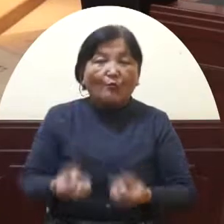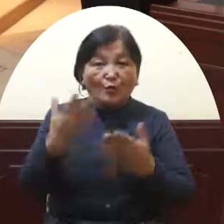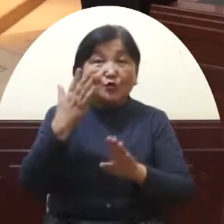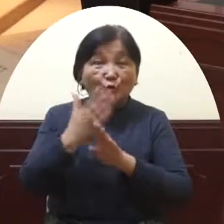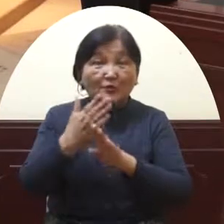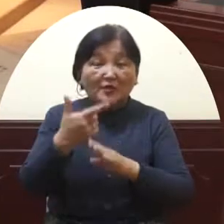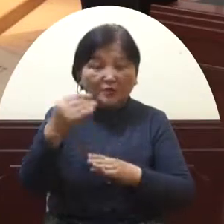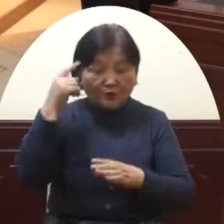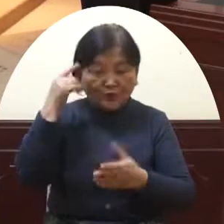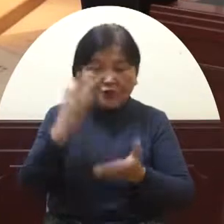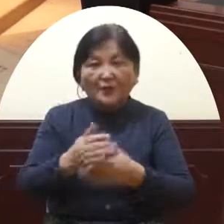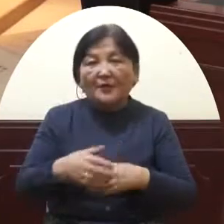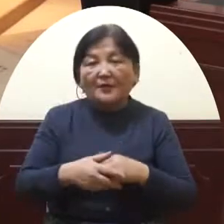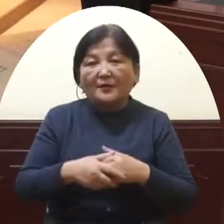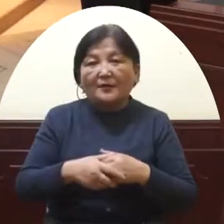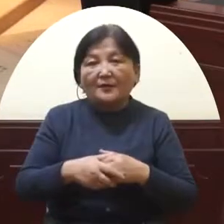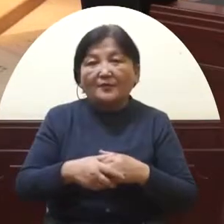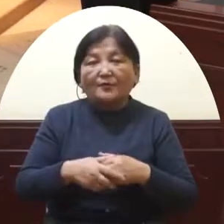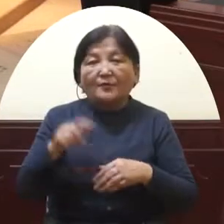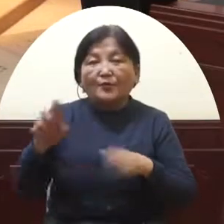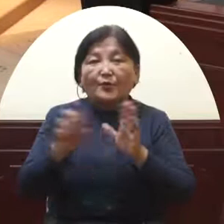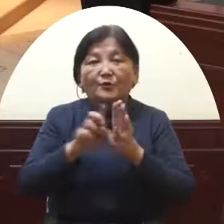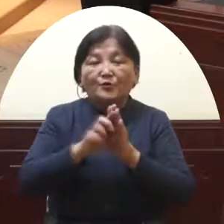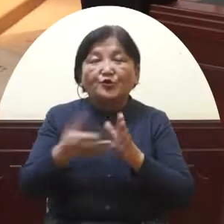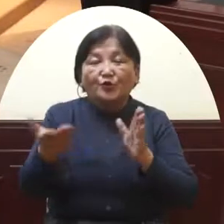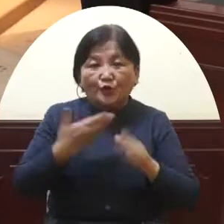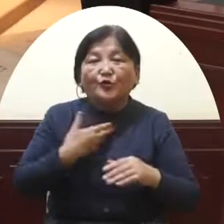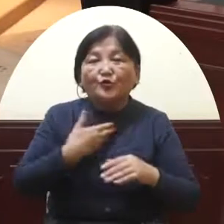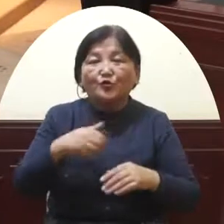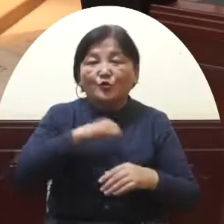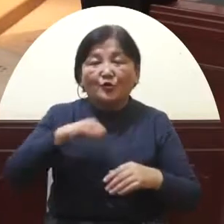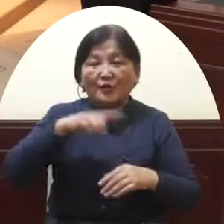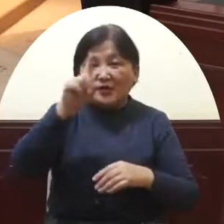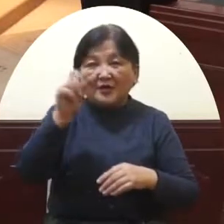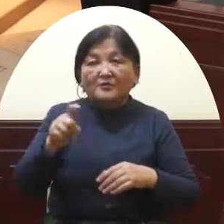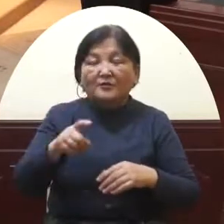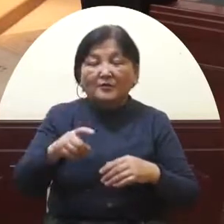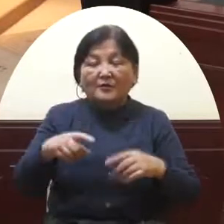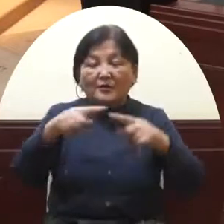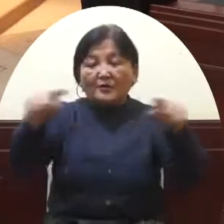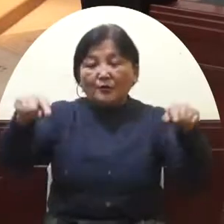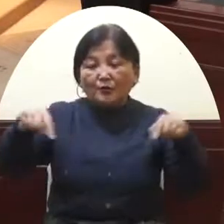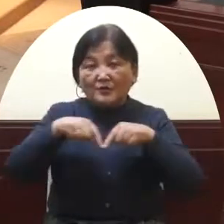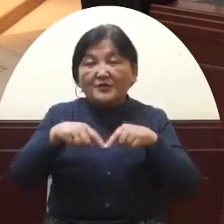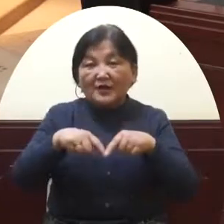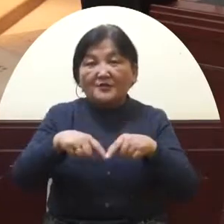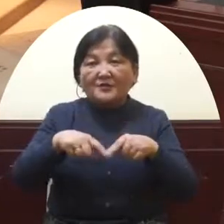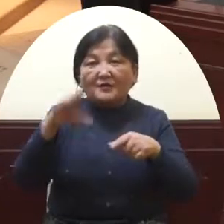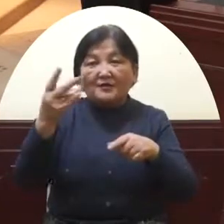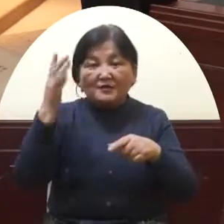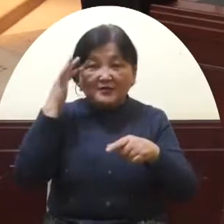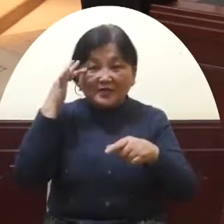ингээд яг энэ асуудлыг илүү тодорхойлж боломжийг олгоод өөрийнхөө асуултыг асуусан саналаа айлсан бас нийт олон талаас